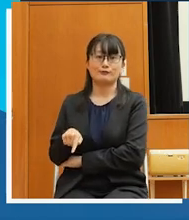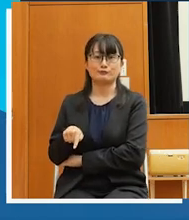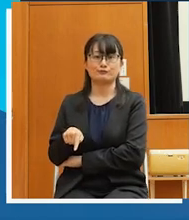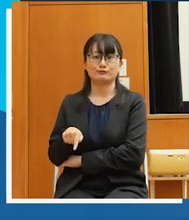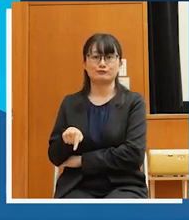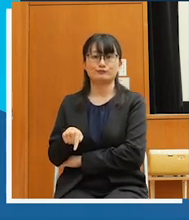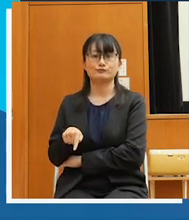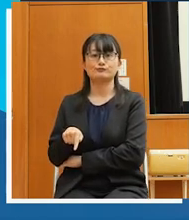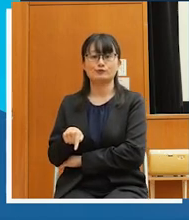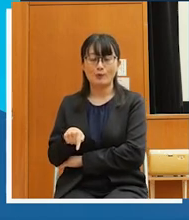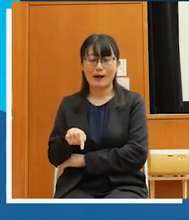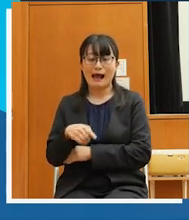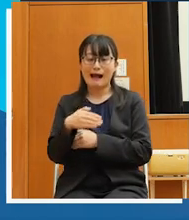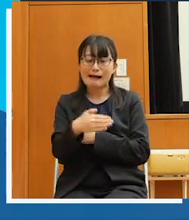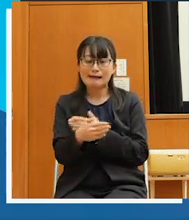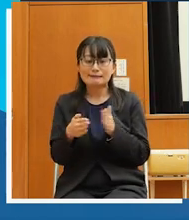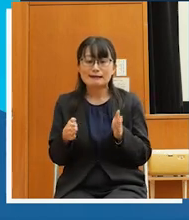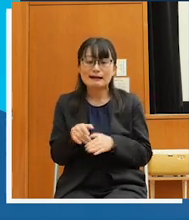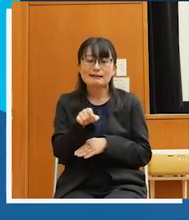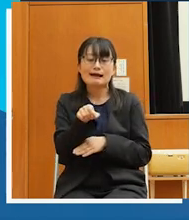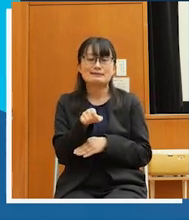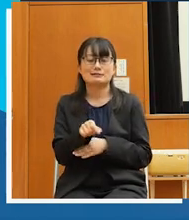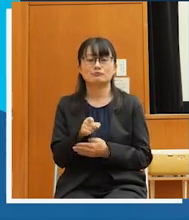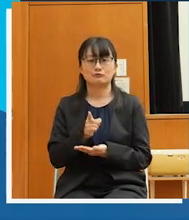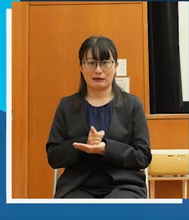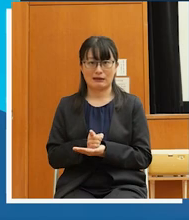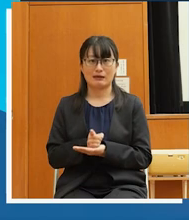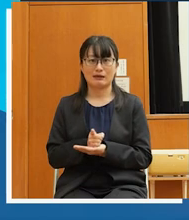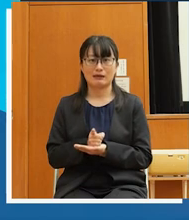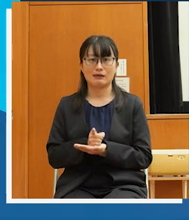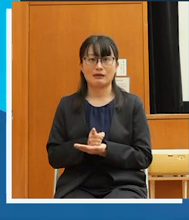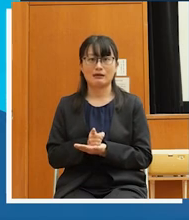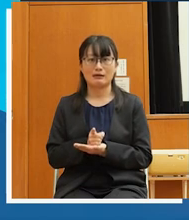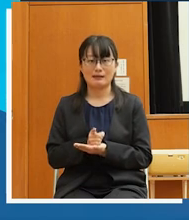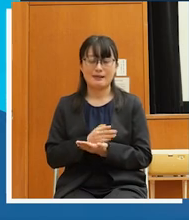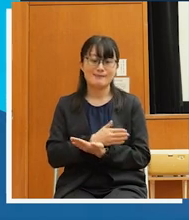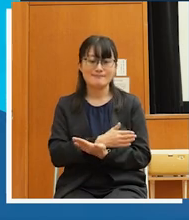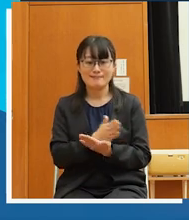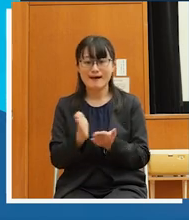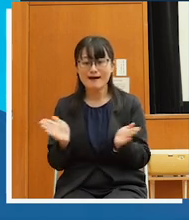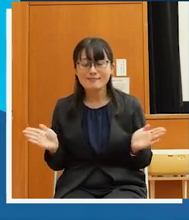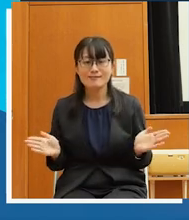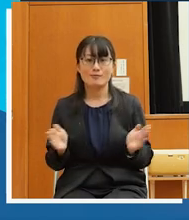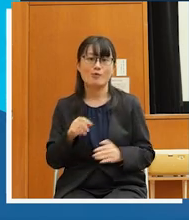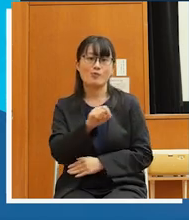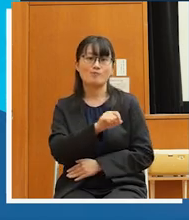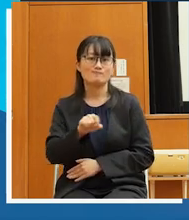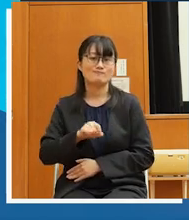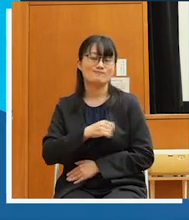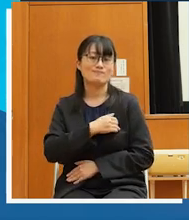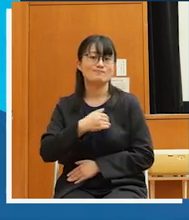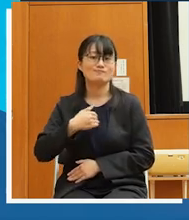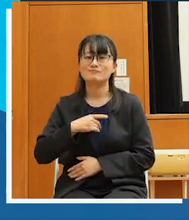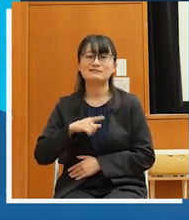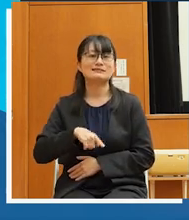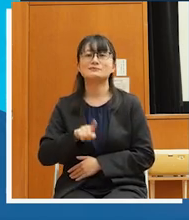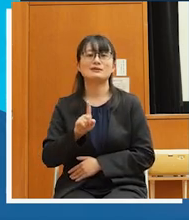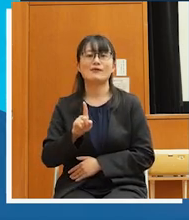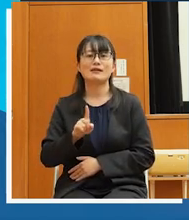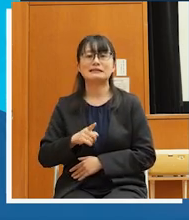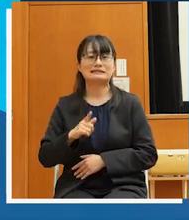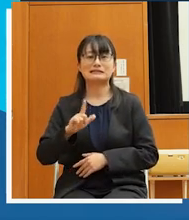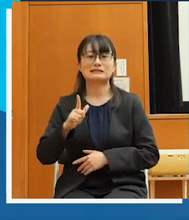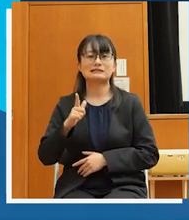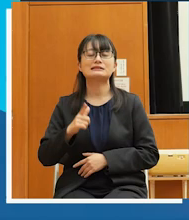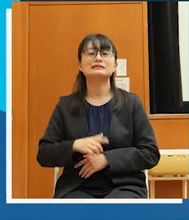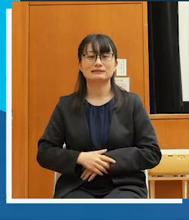に限られた事務ということになっておりまして何でもかでもできるというわけではありませんあのえ法定自宅事務と